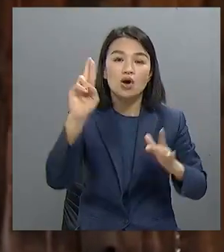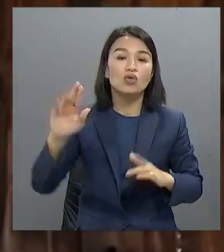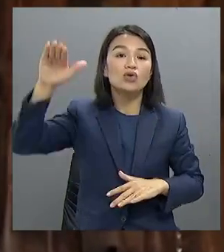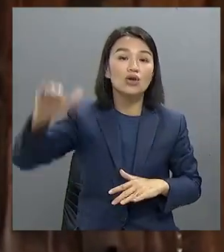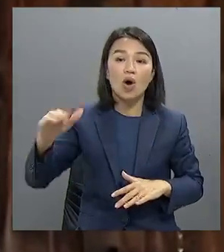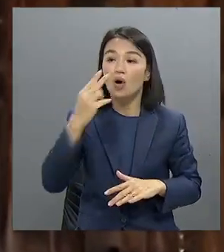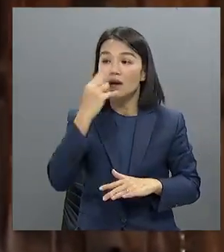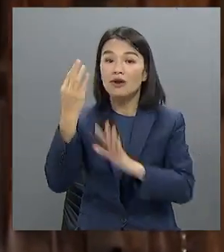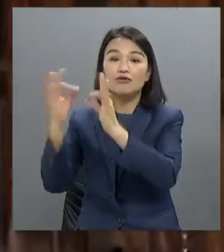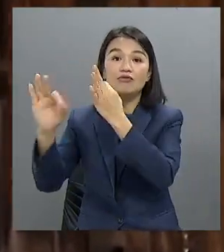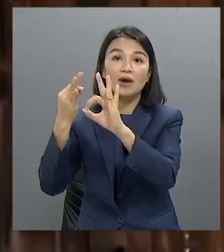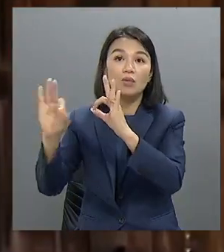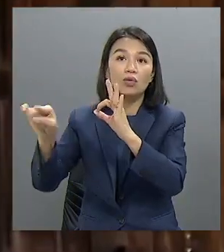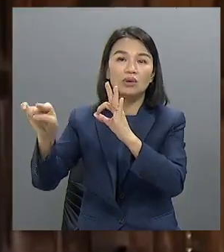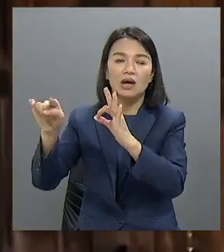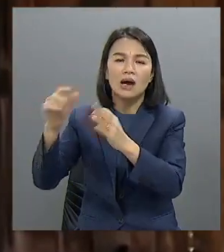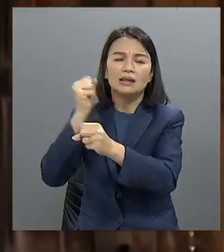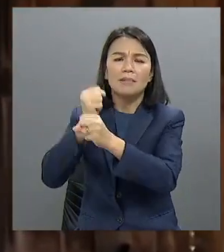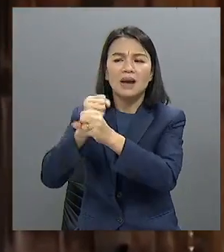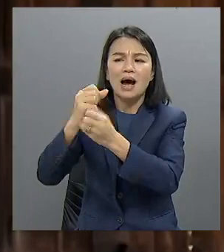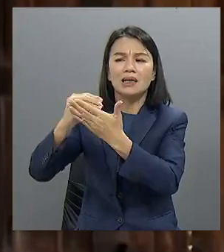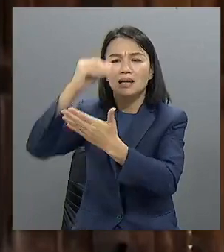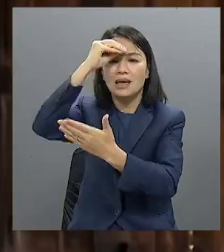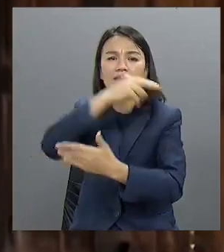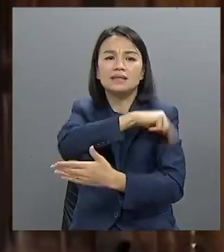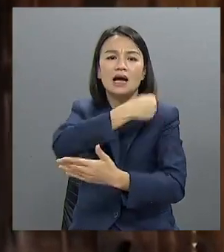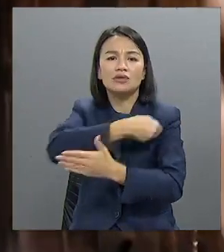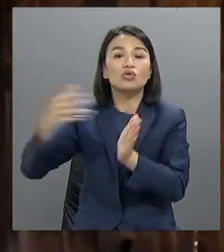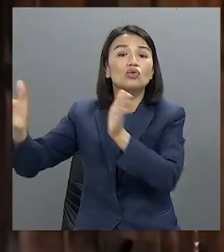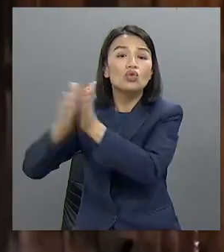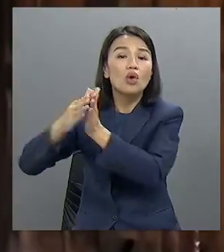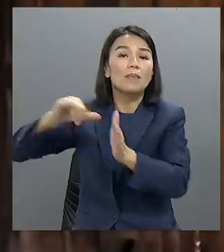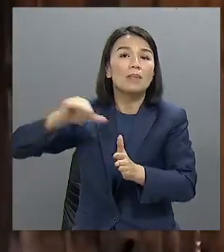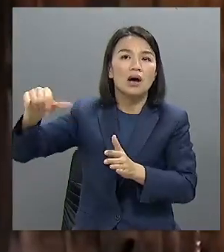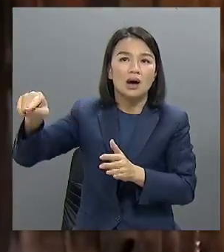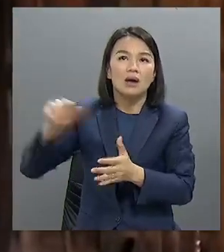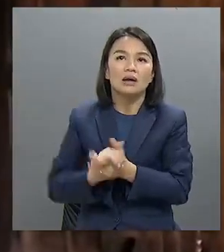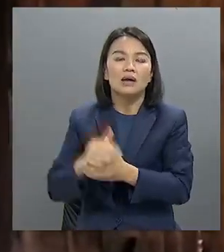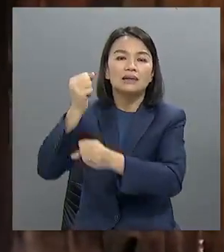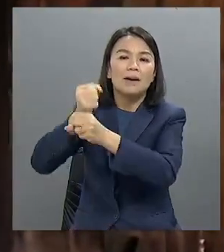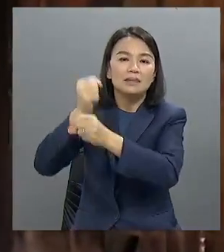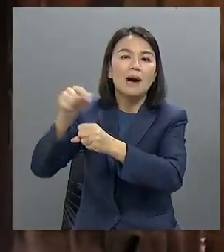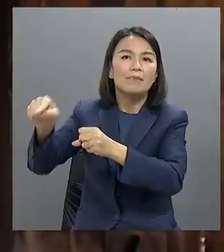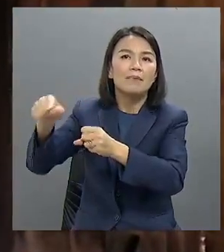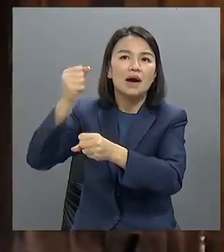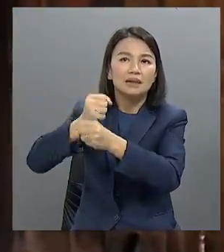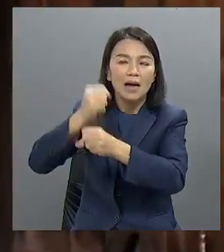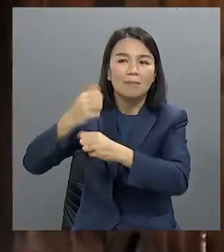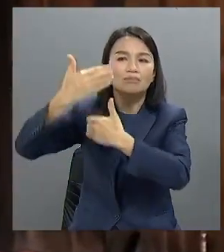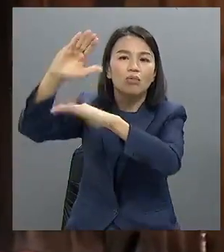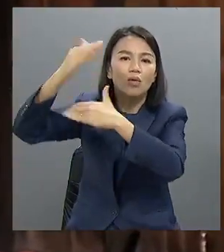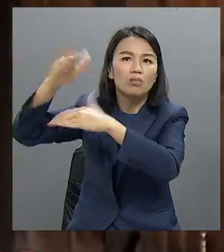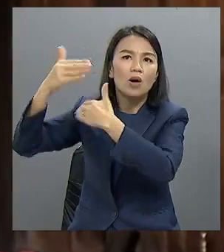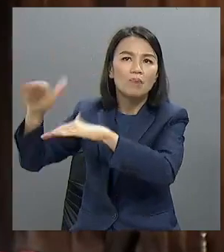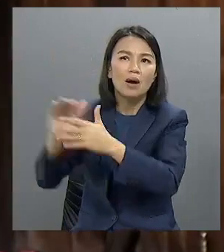นน้องสาสุขเนาะแล้วก็ทำแบบนี้มาก่อนแล้วก็รับทำโรงเรือนขายด้วยก็เลยติดต่อเข้ามาประม